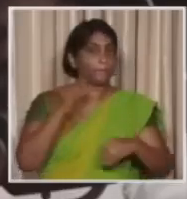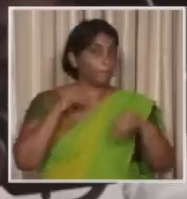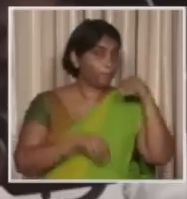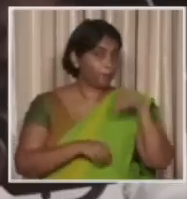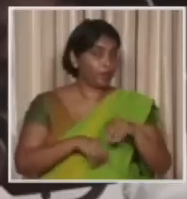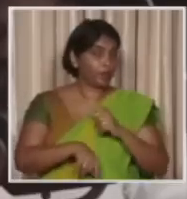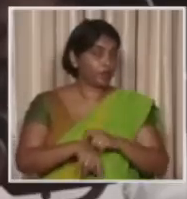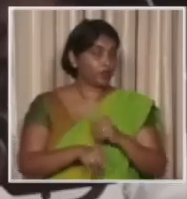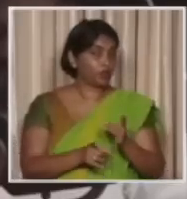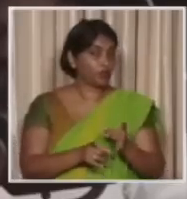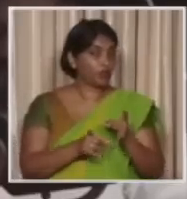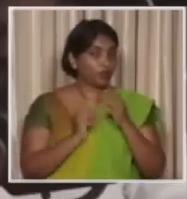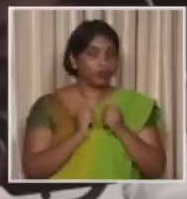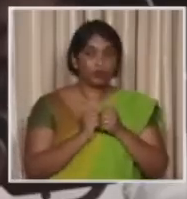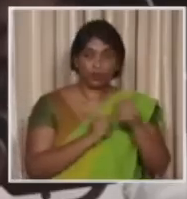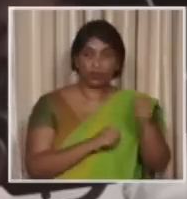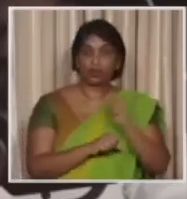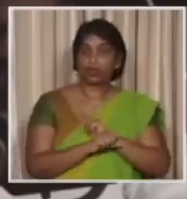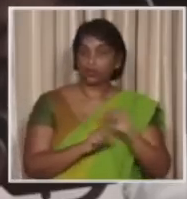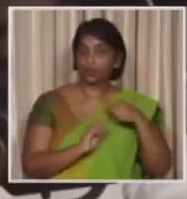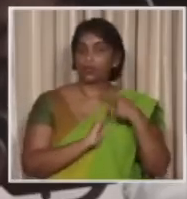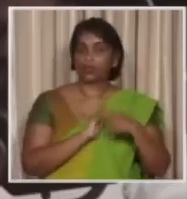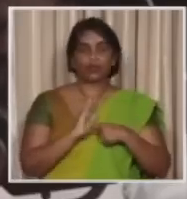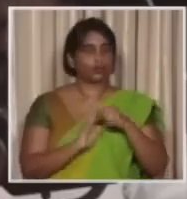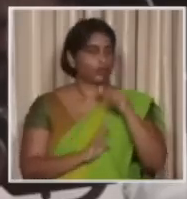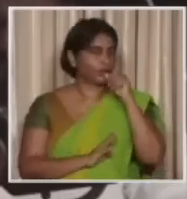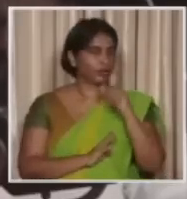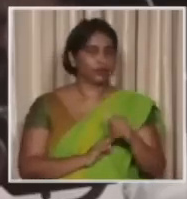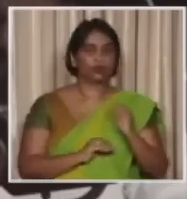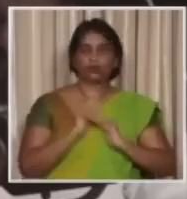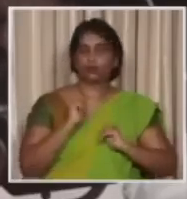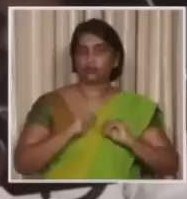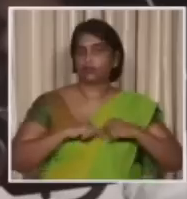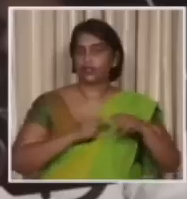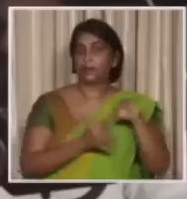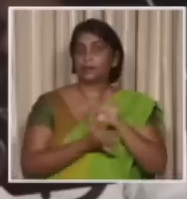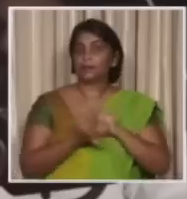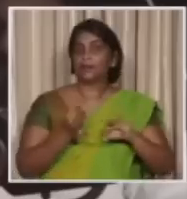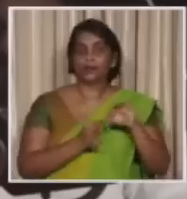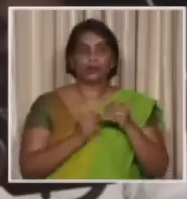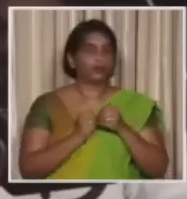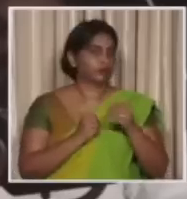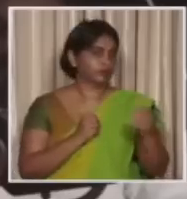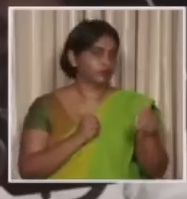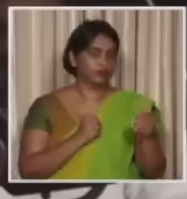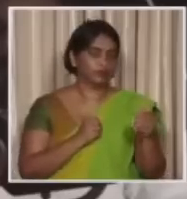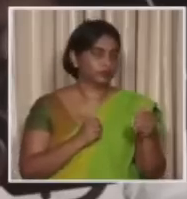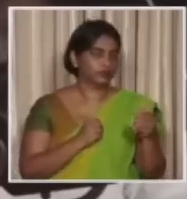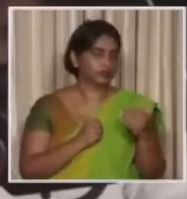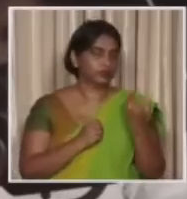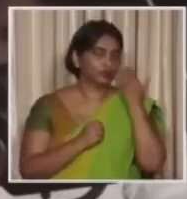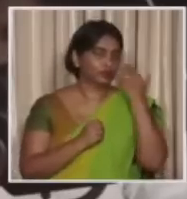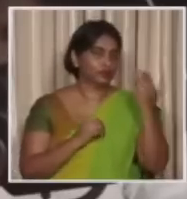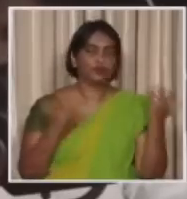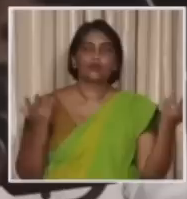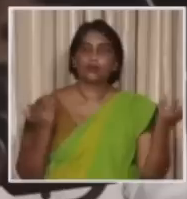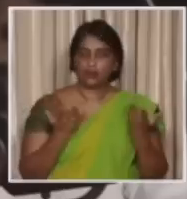නිසි කාලෙක පවත්වන්නේ නැති රටක් කිසිසේත් ක්‍රියාත්මක ප්‍රජාතන්ත්‍රවාදයක් හැටියට සලකන්නට